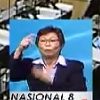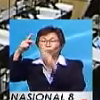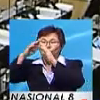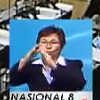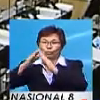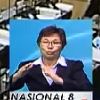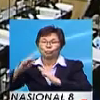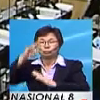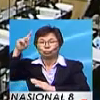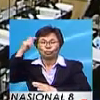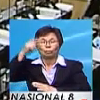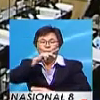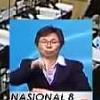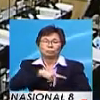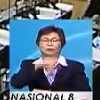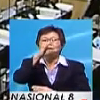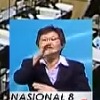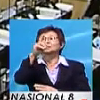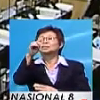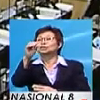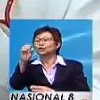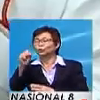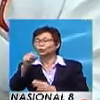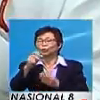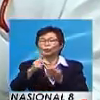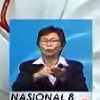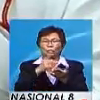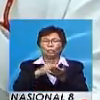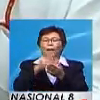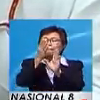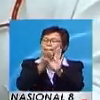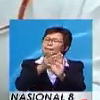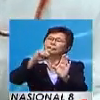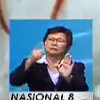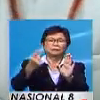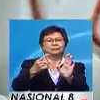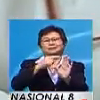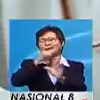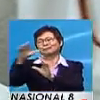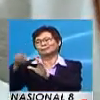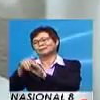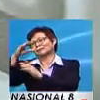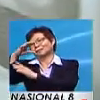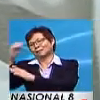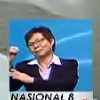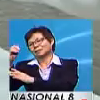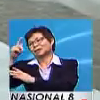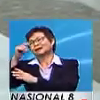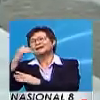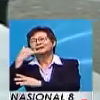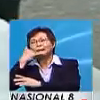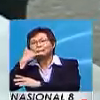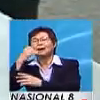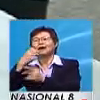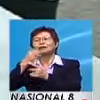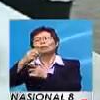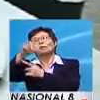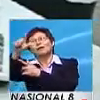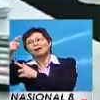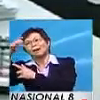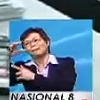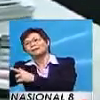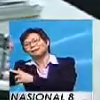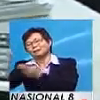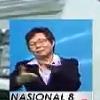siris dan sitos hanya untuk rujukan institusi kewangan sahaja dan tidak termasuk Syarikat telco atau Syarikat lain yang